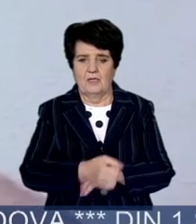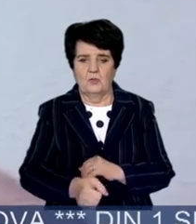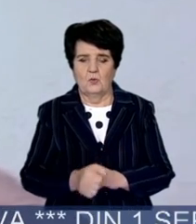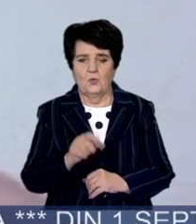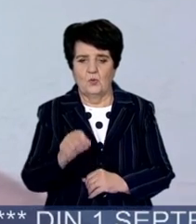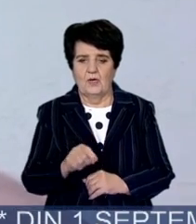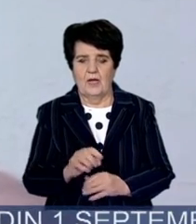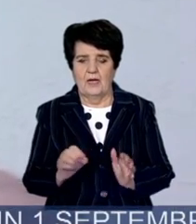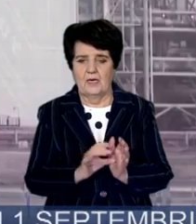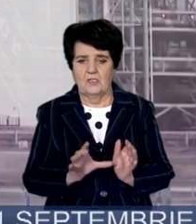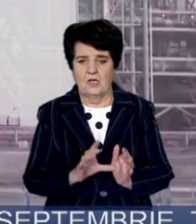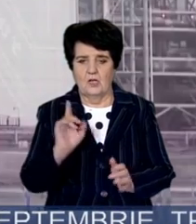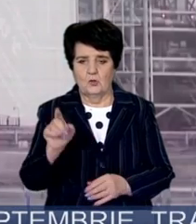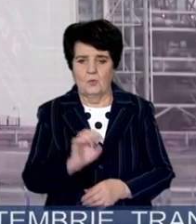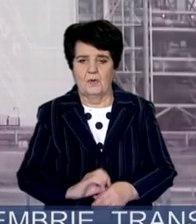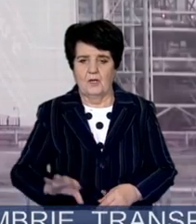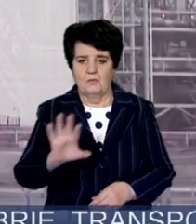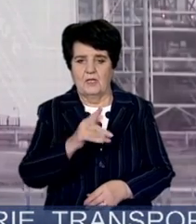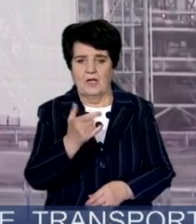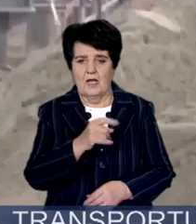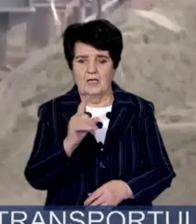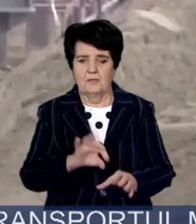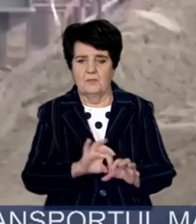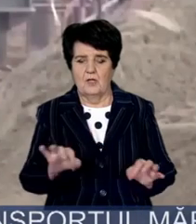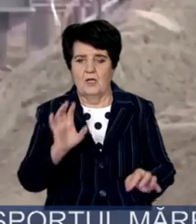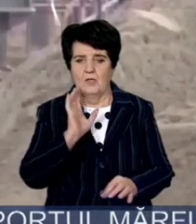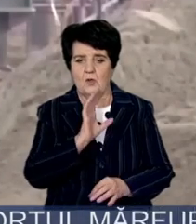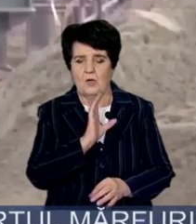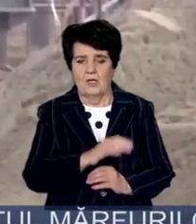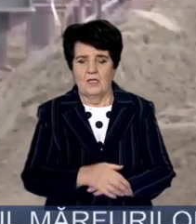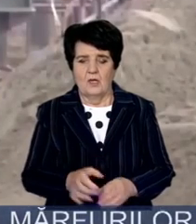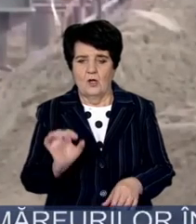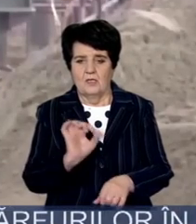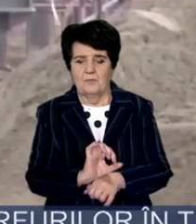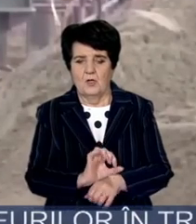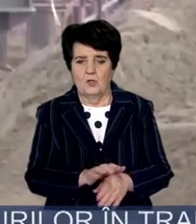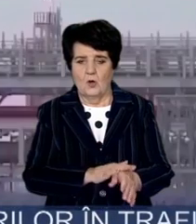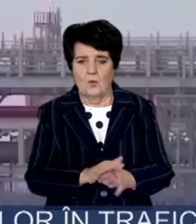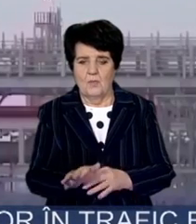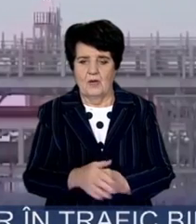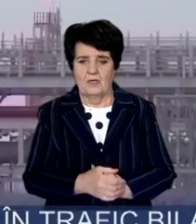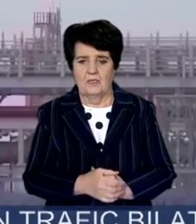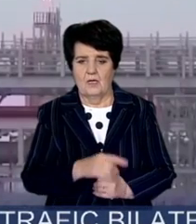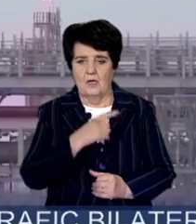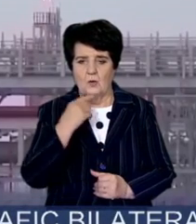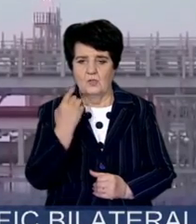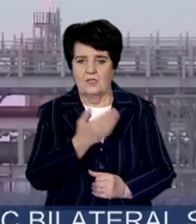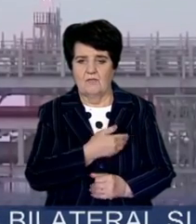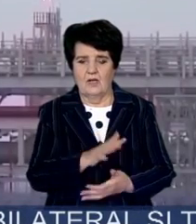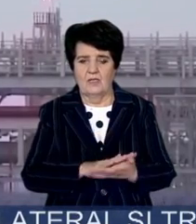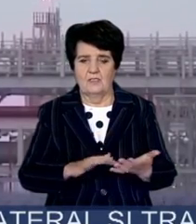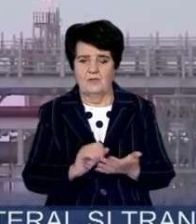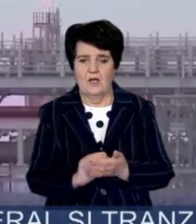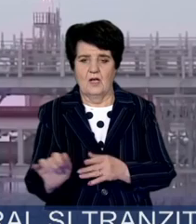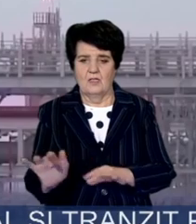energetică asupra Europei. Pomparea de gaz prin conducta Nord Stream s-a oprit complet. De ce fac asta? Rusia vrea să distrugă